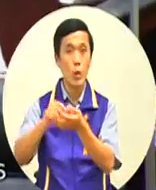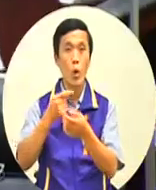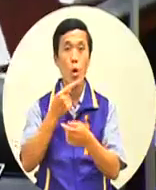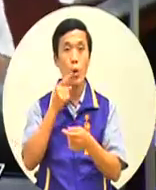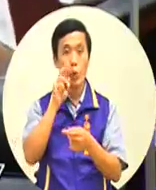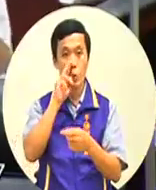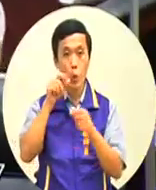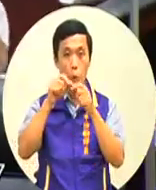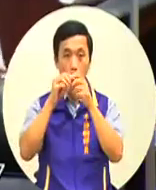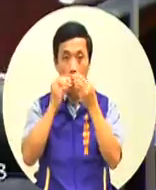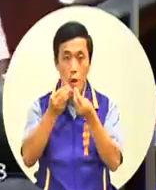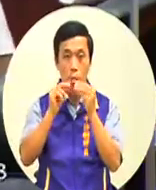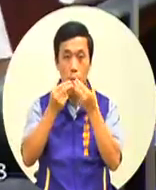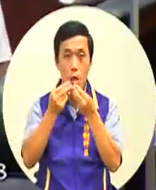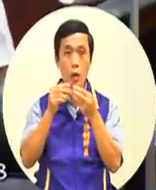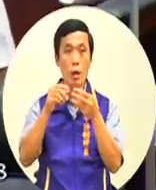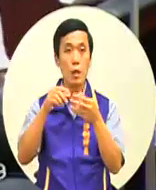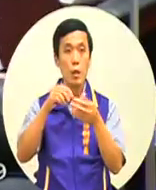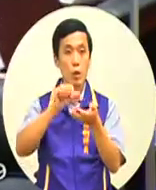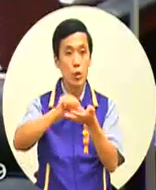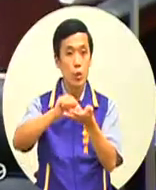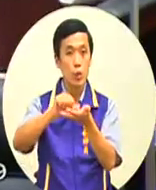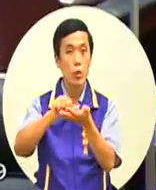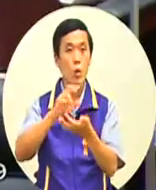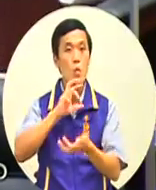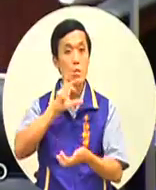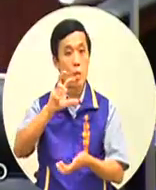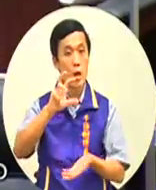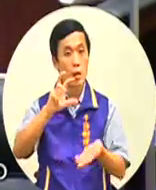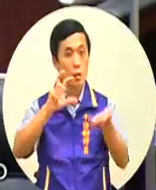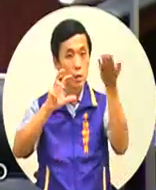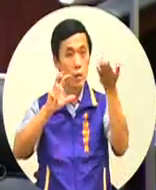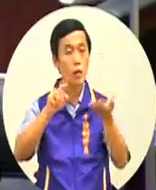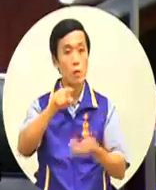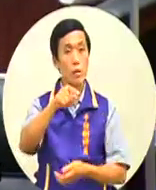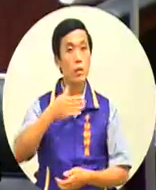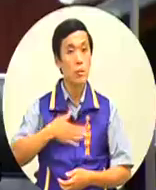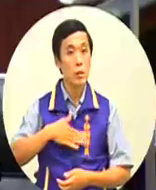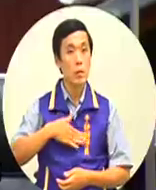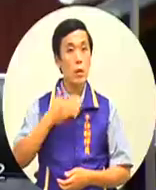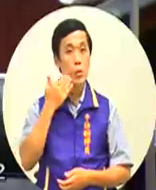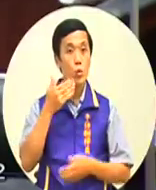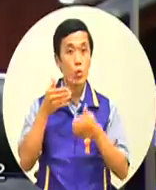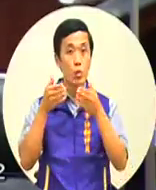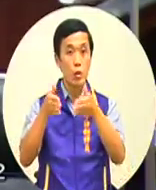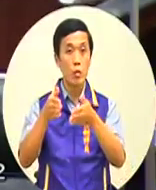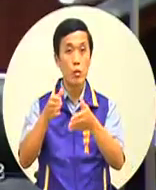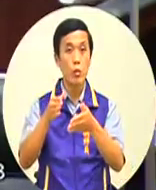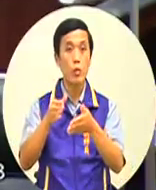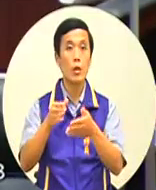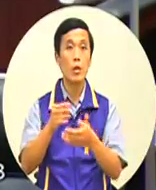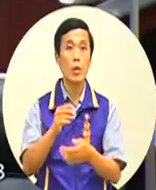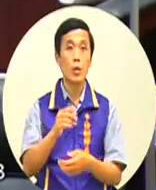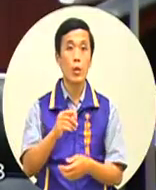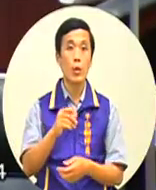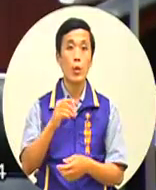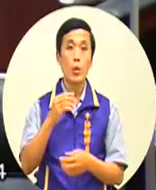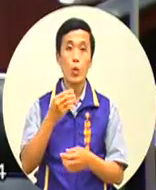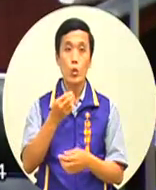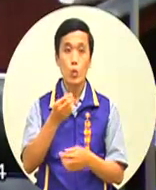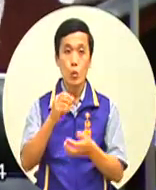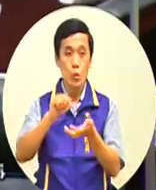八公顷的，八十岁以上。啊，你知影？那阵奶鸡的出，它的期